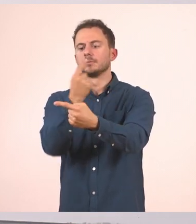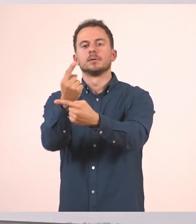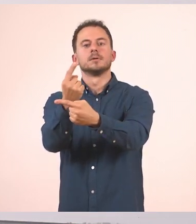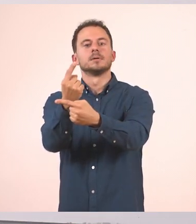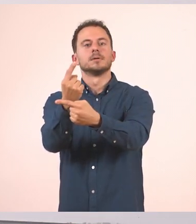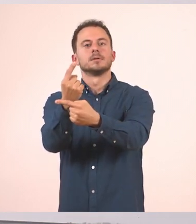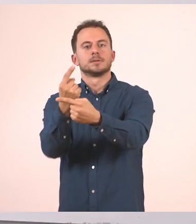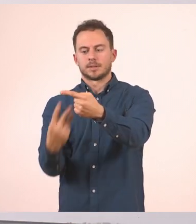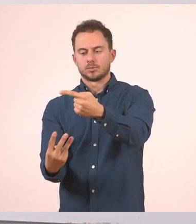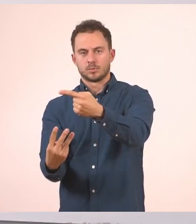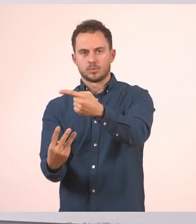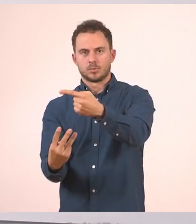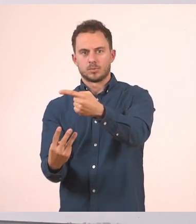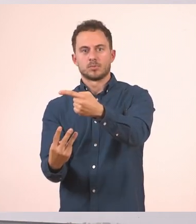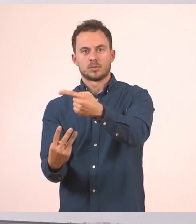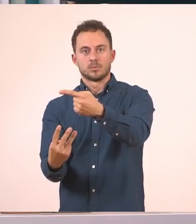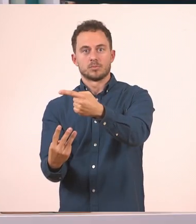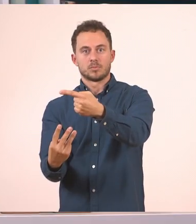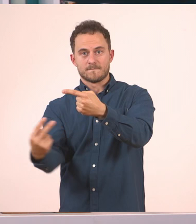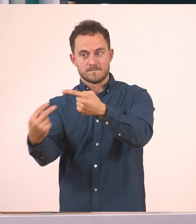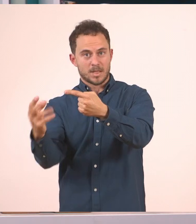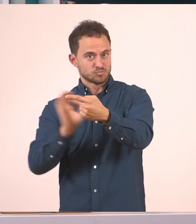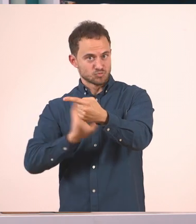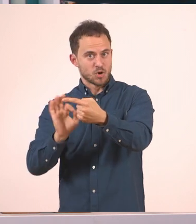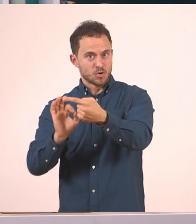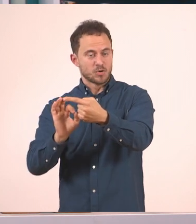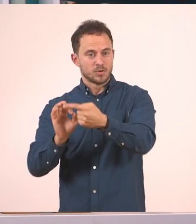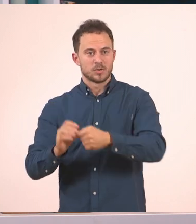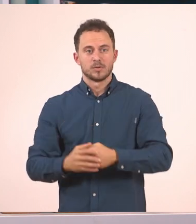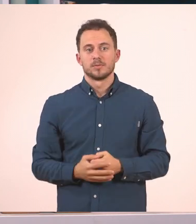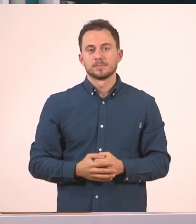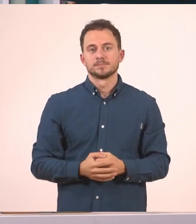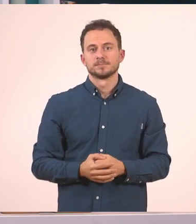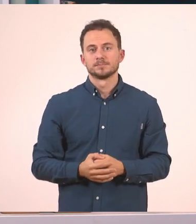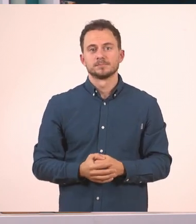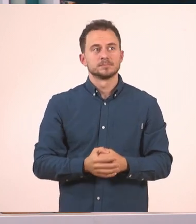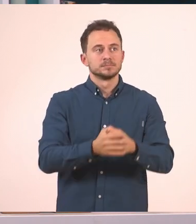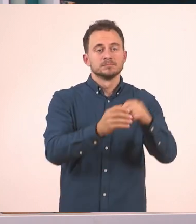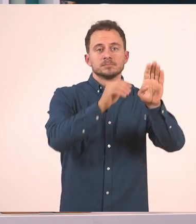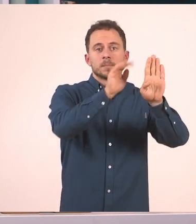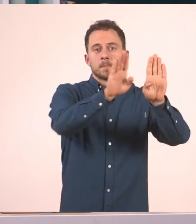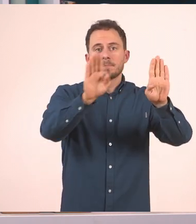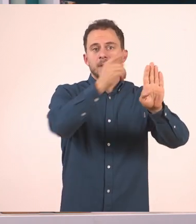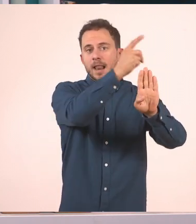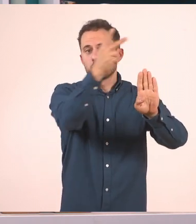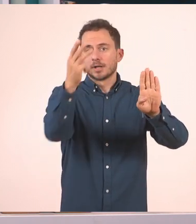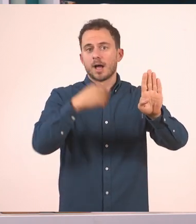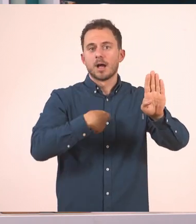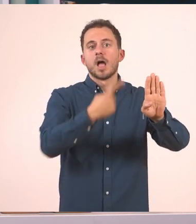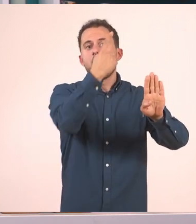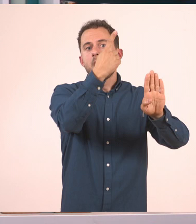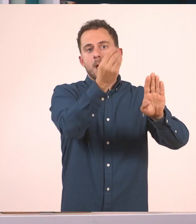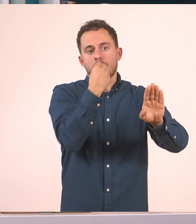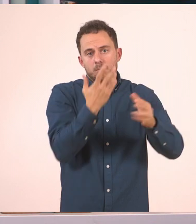Τρίτο. Το βλέπετε όλοι? Ένα από τα 3. Το 1